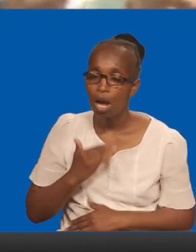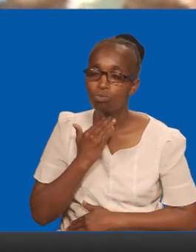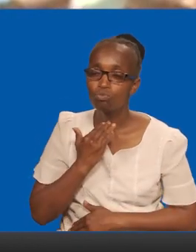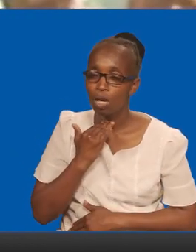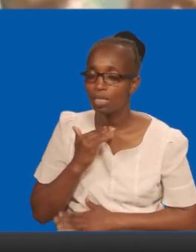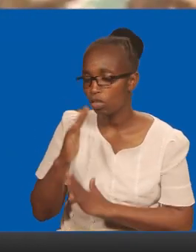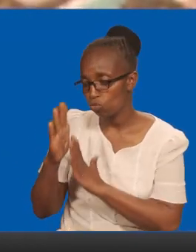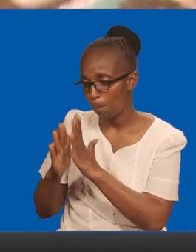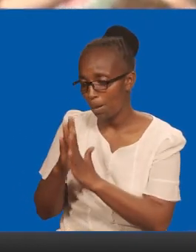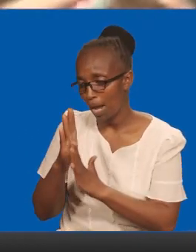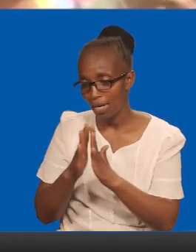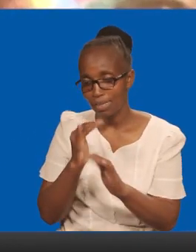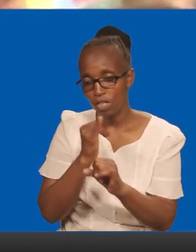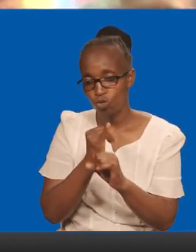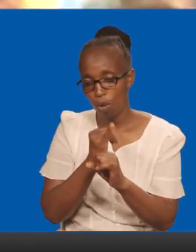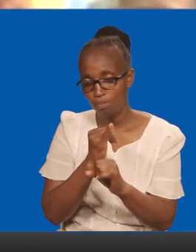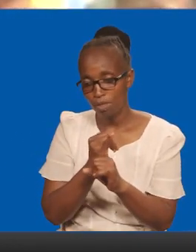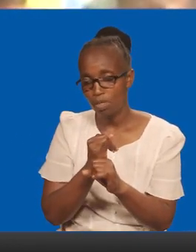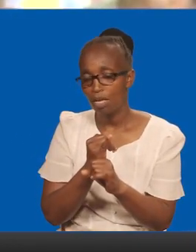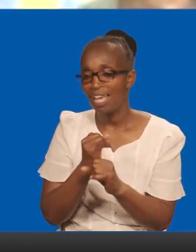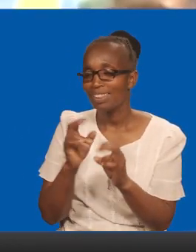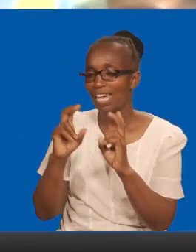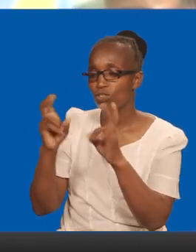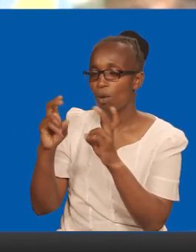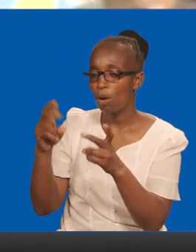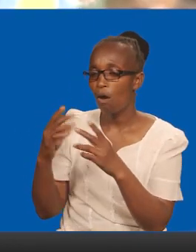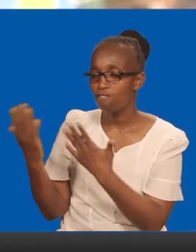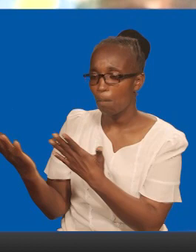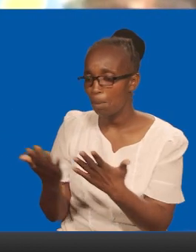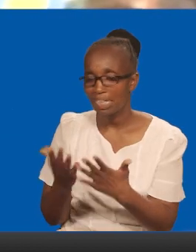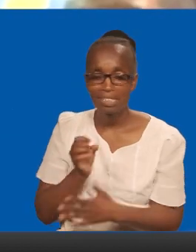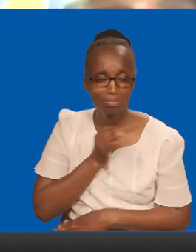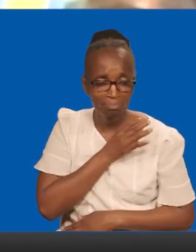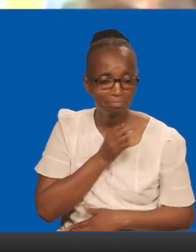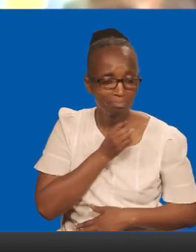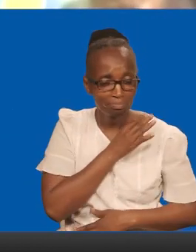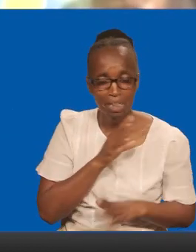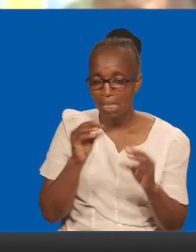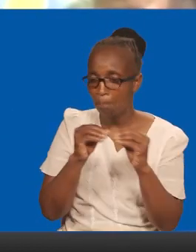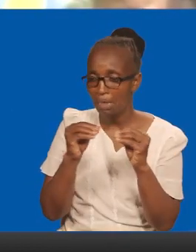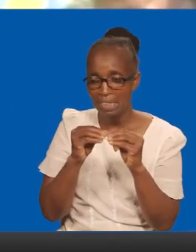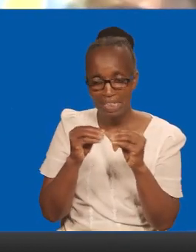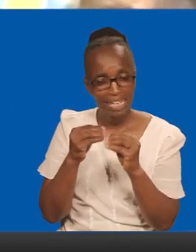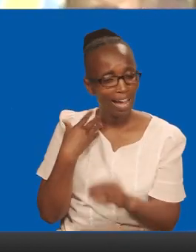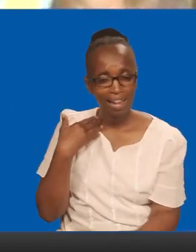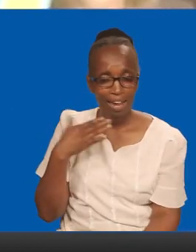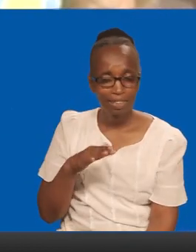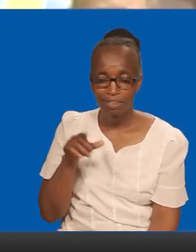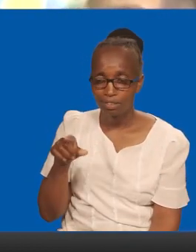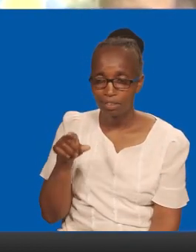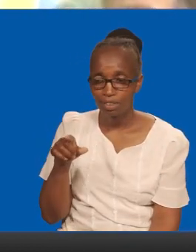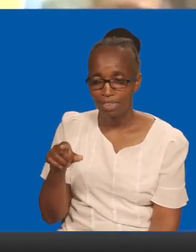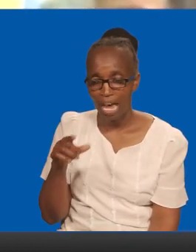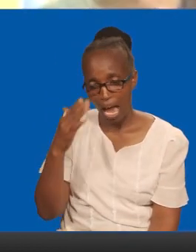niwaambie, mimi nataka niwapangie kazi ya ajira. Mambo ya kuja kupiga makelele kwa mkutano mimi